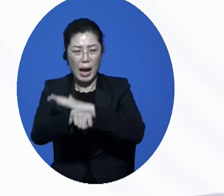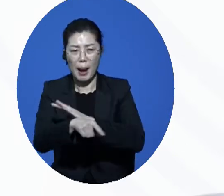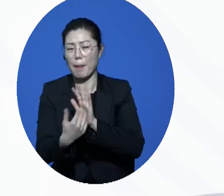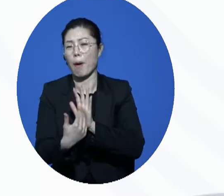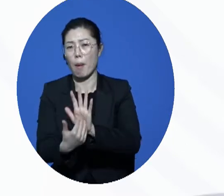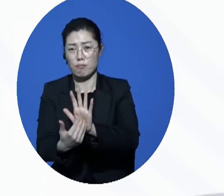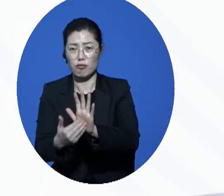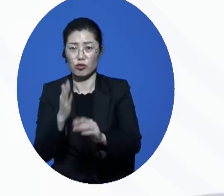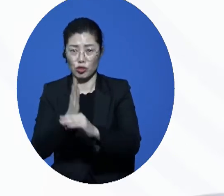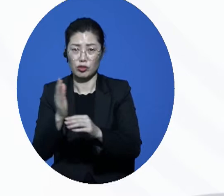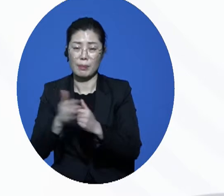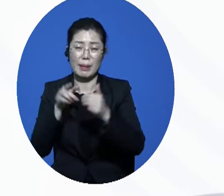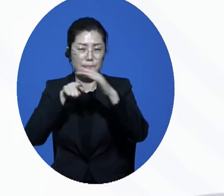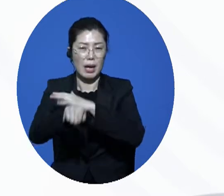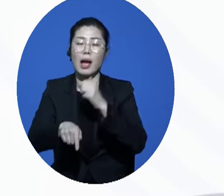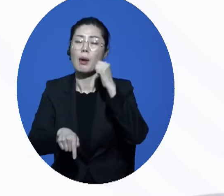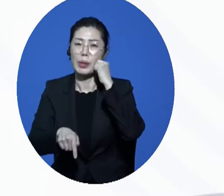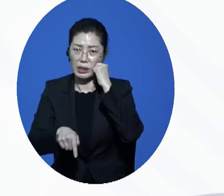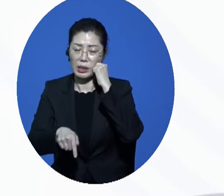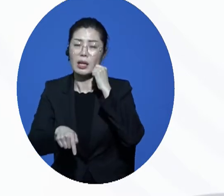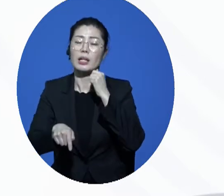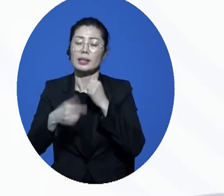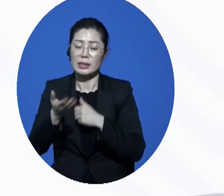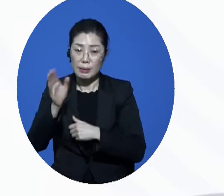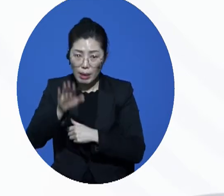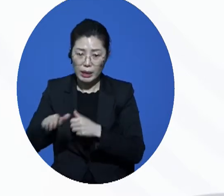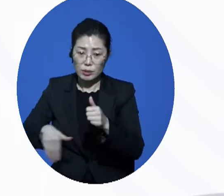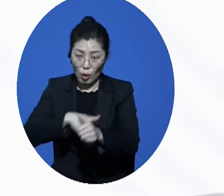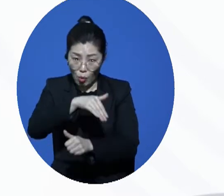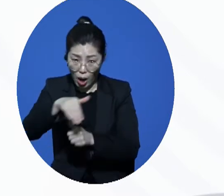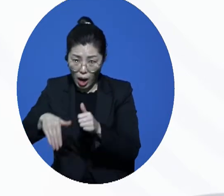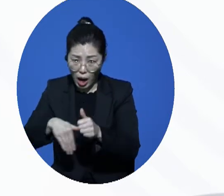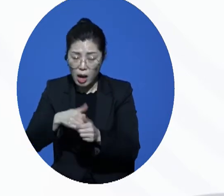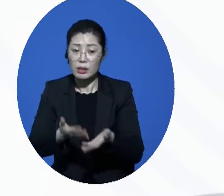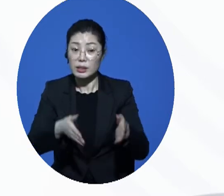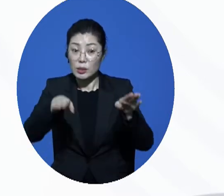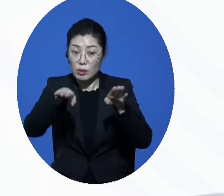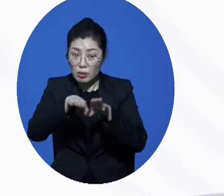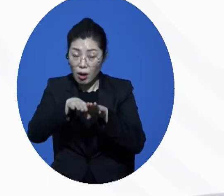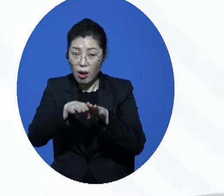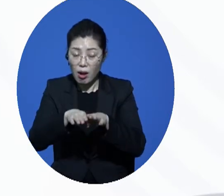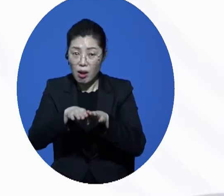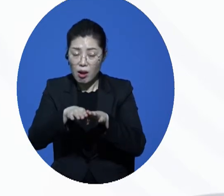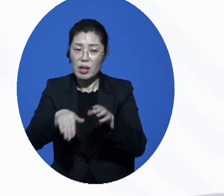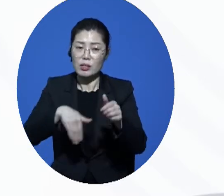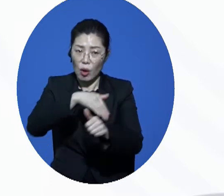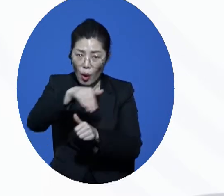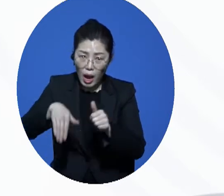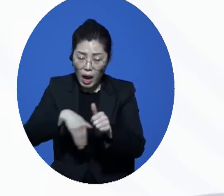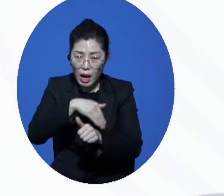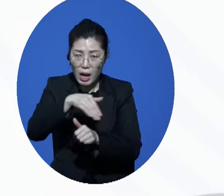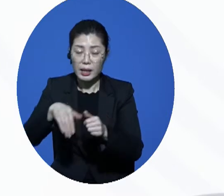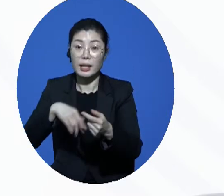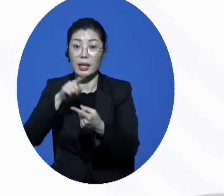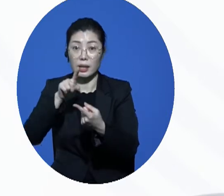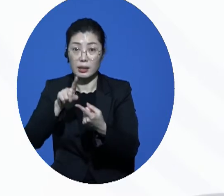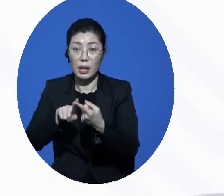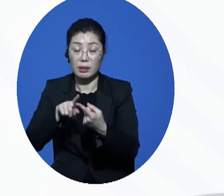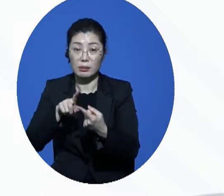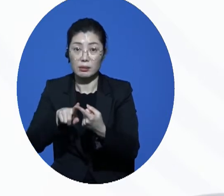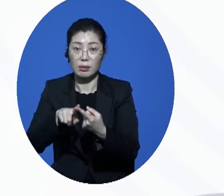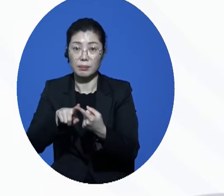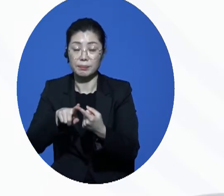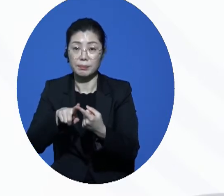수가 없었습니다. 하지만 상황이 어떠한지 이러한 거주시설이나 격리시설, 각종